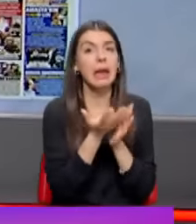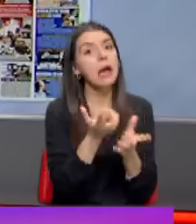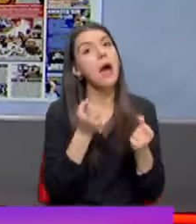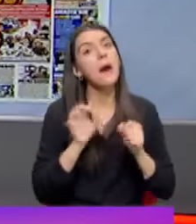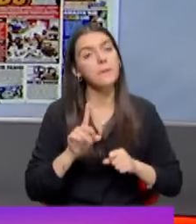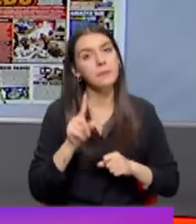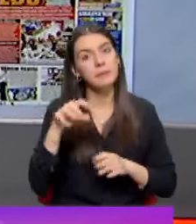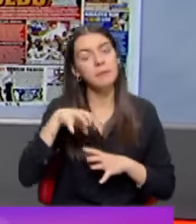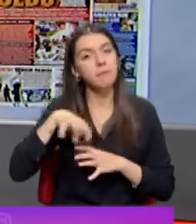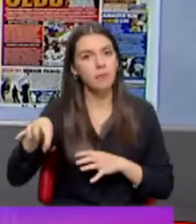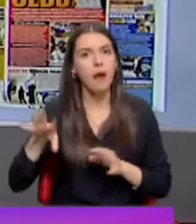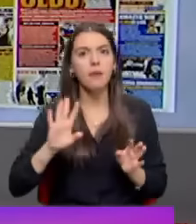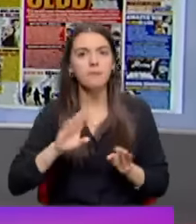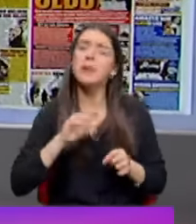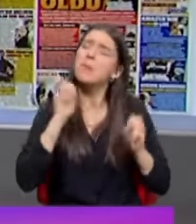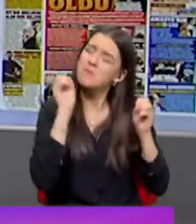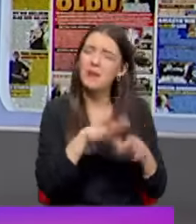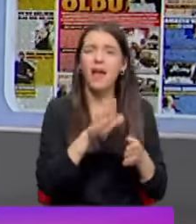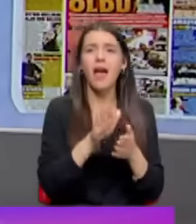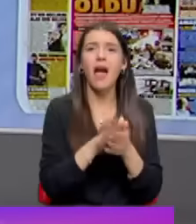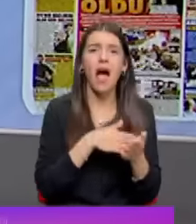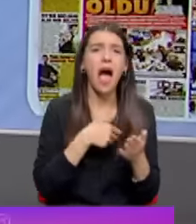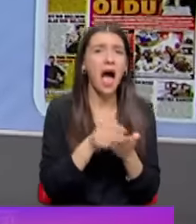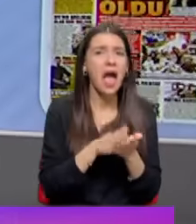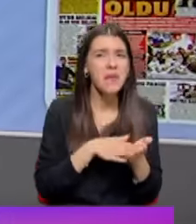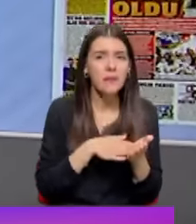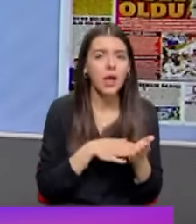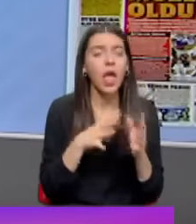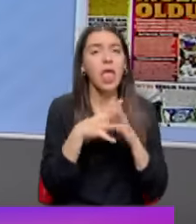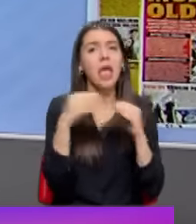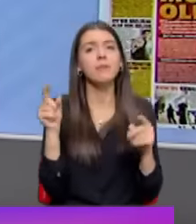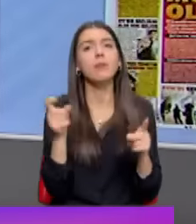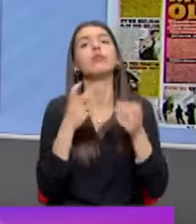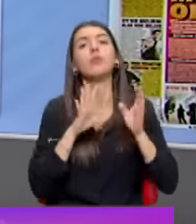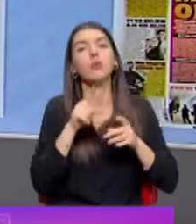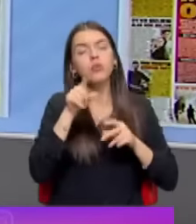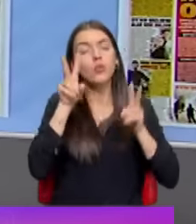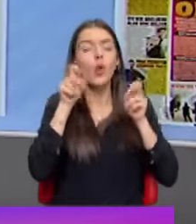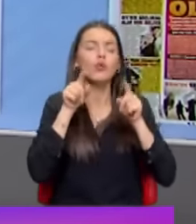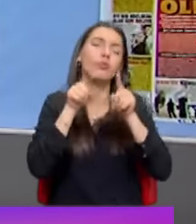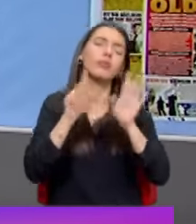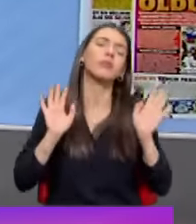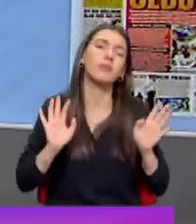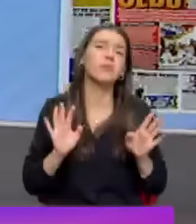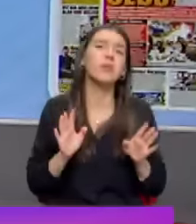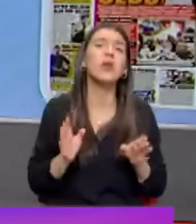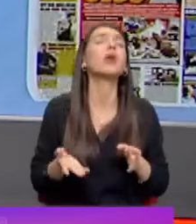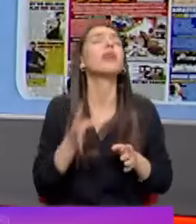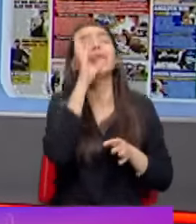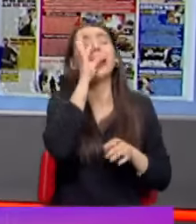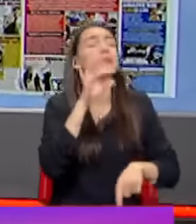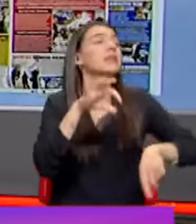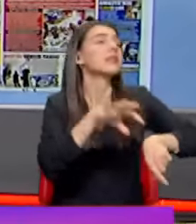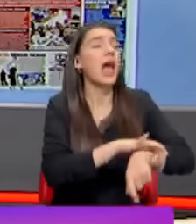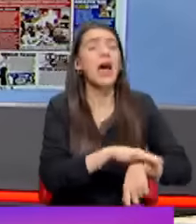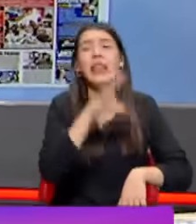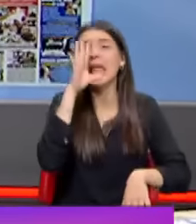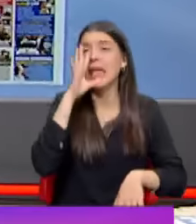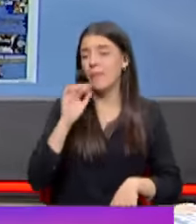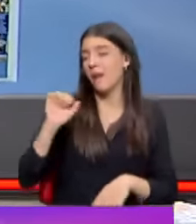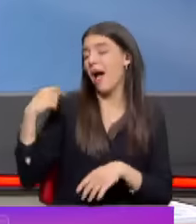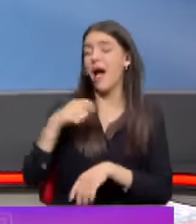olması, bırakın kaymağı, kremayı, ekmek bulamıyor olması. Mesele tamamen bundan ibaret. Yoksa kim İsveç saati takmış, kim